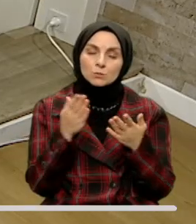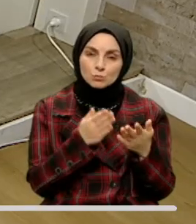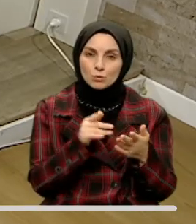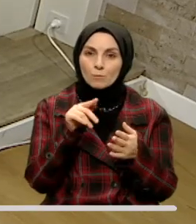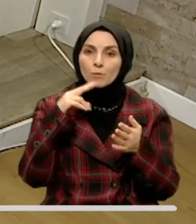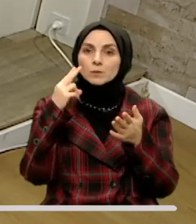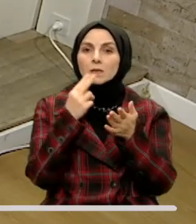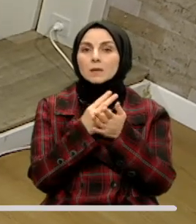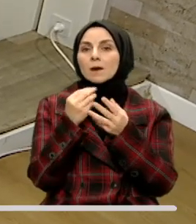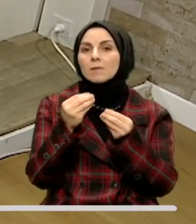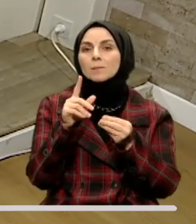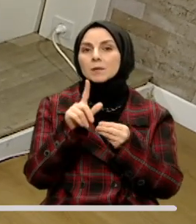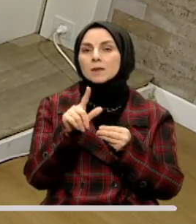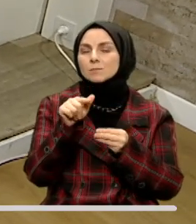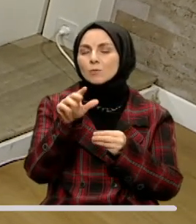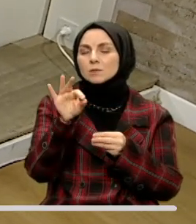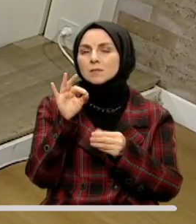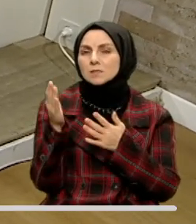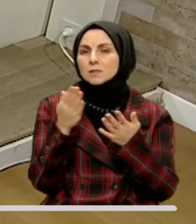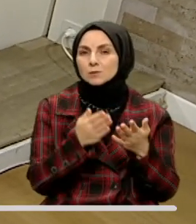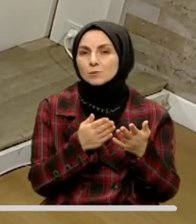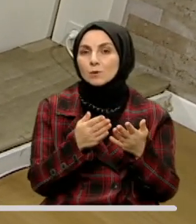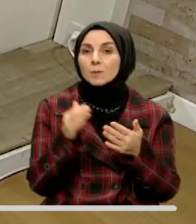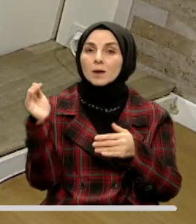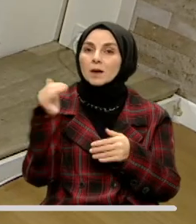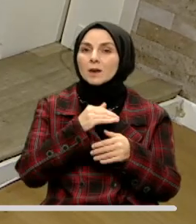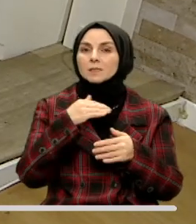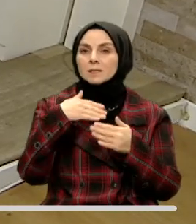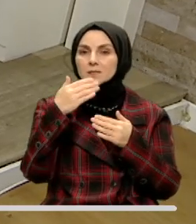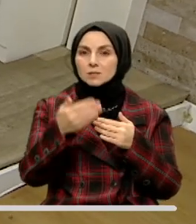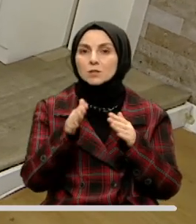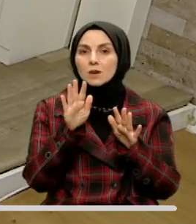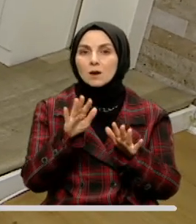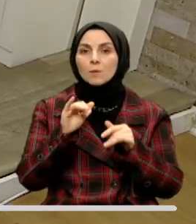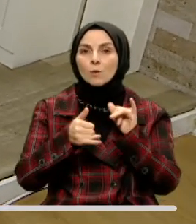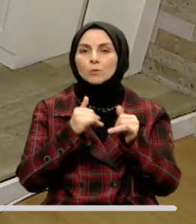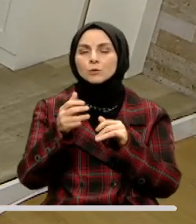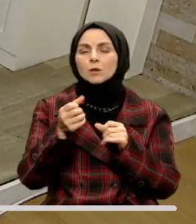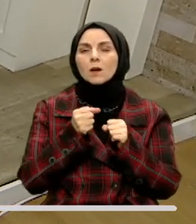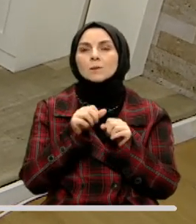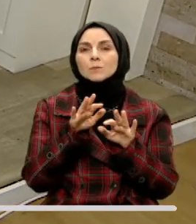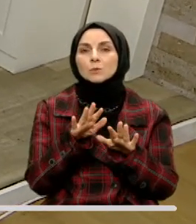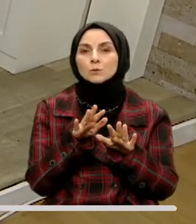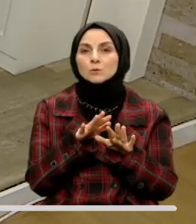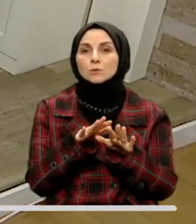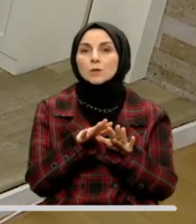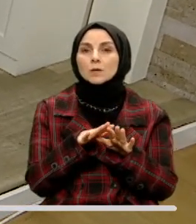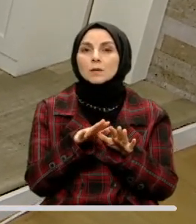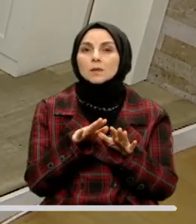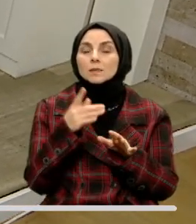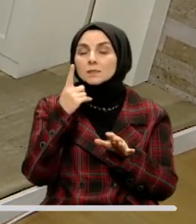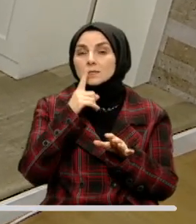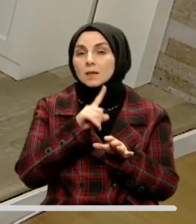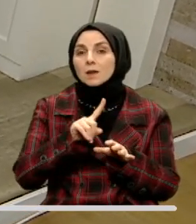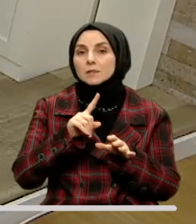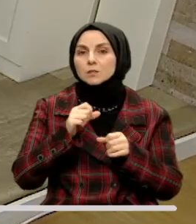karar verme. Seçeneği sunuyorum. Hadi bakalım şimdi bir dışarı ama şey yapmayacağız. Oyuncak almıyoruz veya kaydıraktan kaynayacağız. Koşacağız. Bir